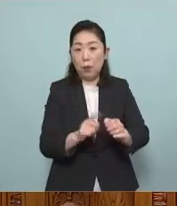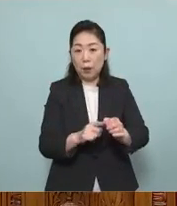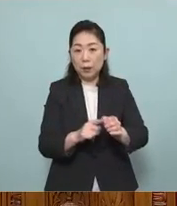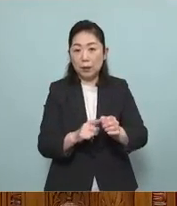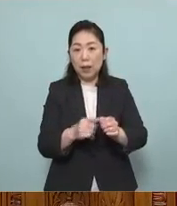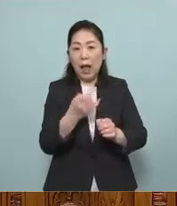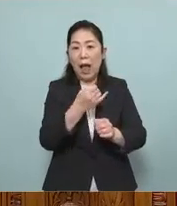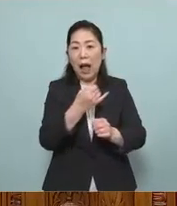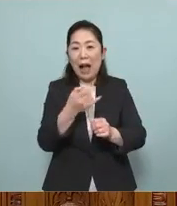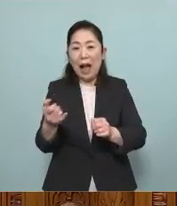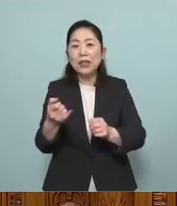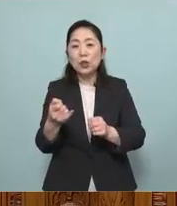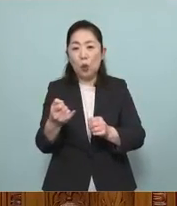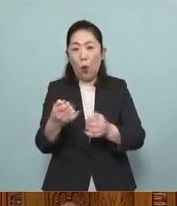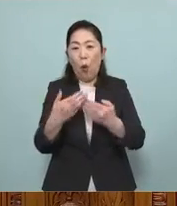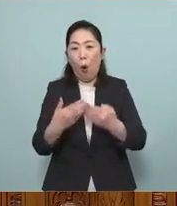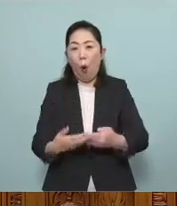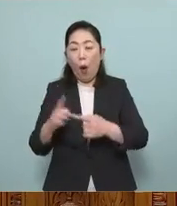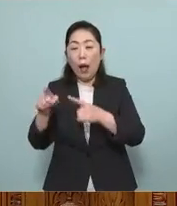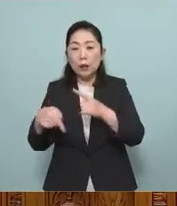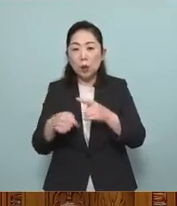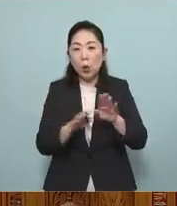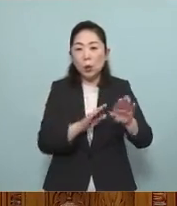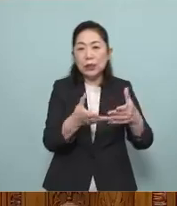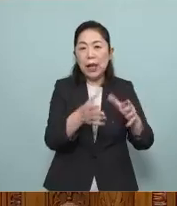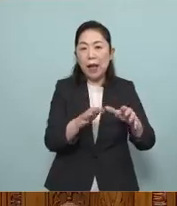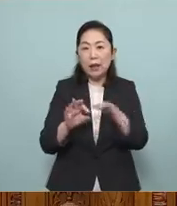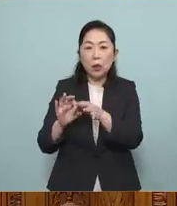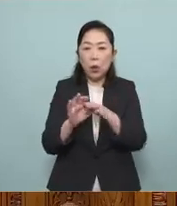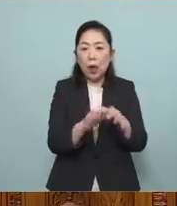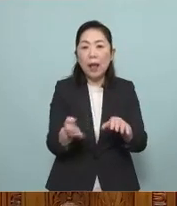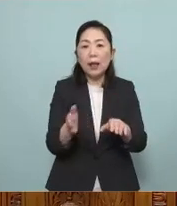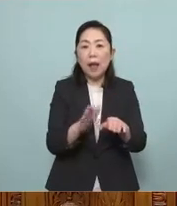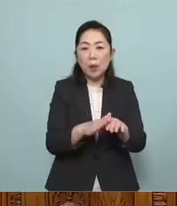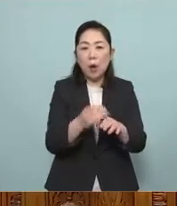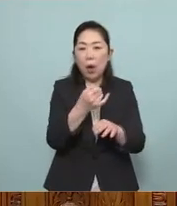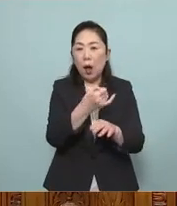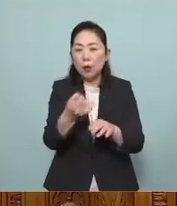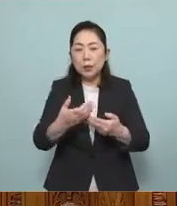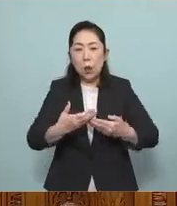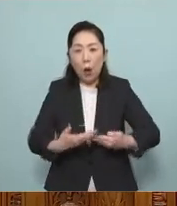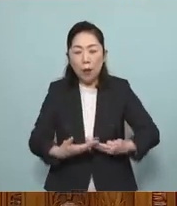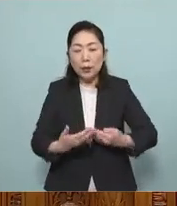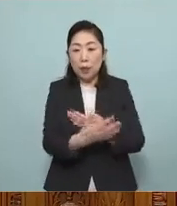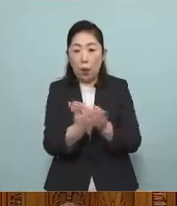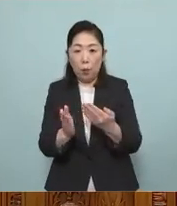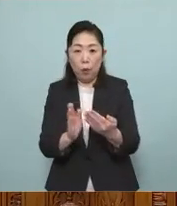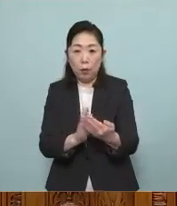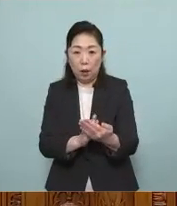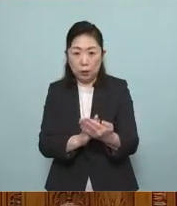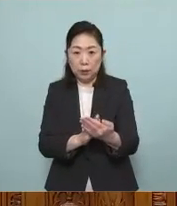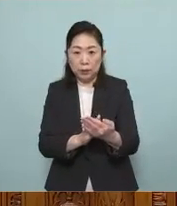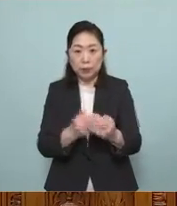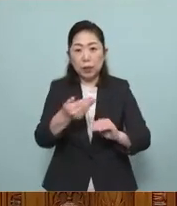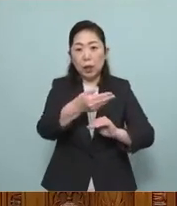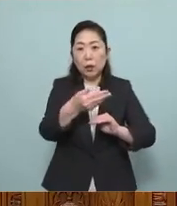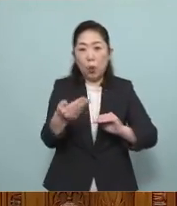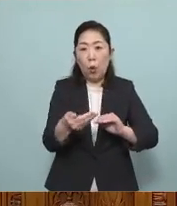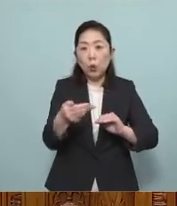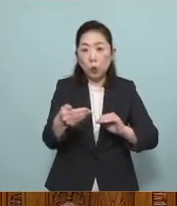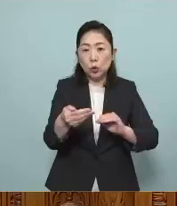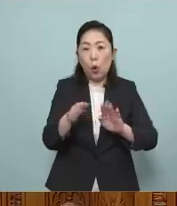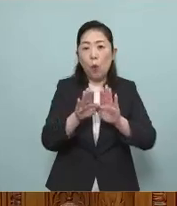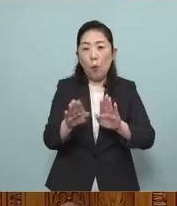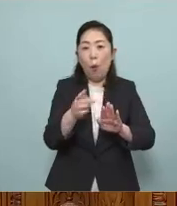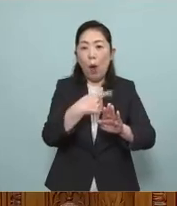保安庁と自衛隊の連携を含め、海上保安体制を強化するとともに、島嶼防衛力向上など